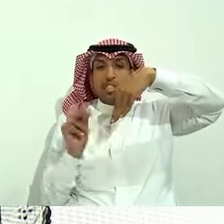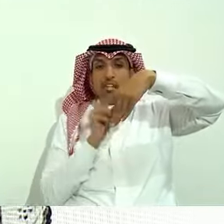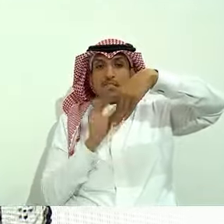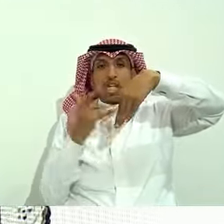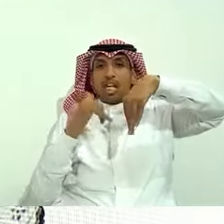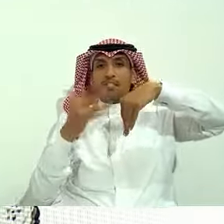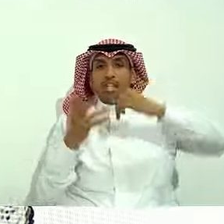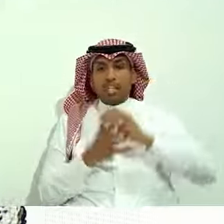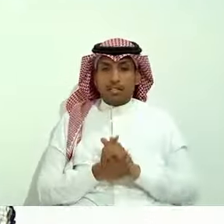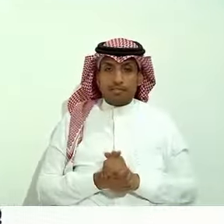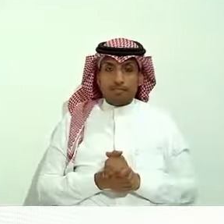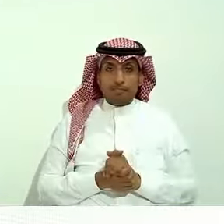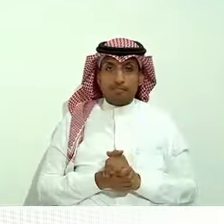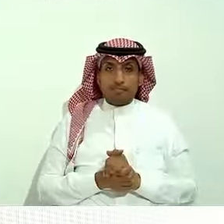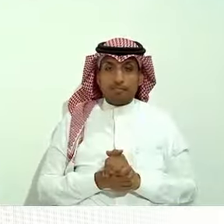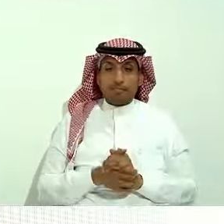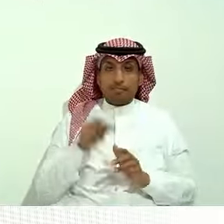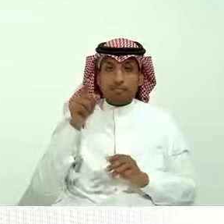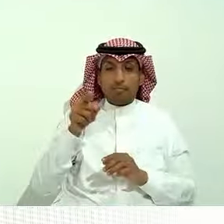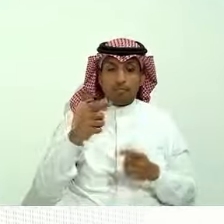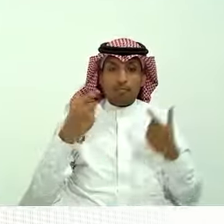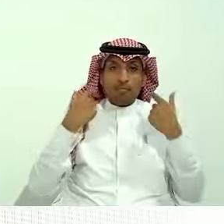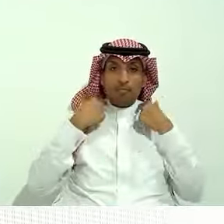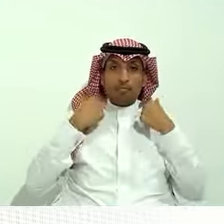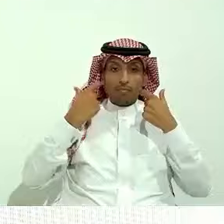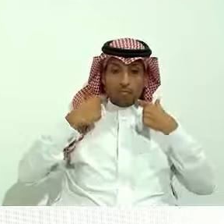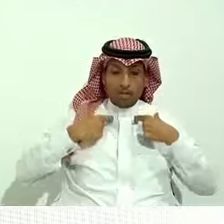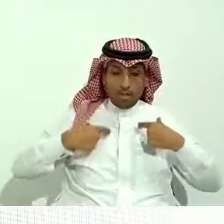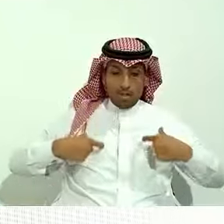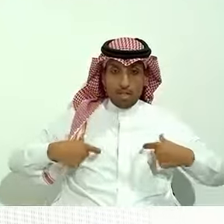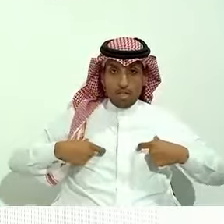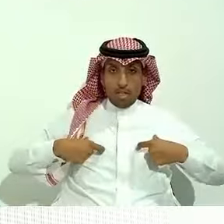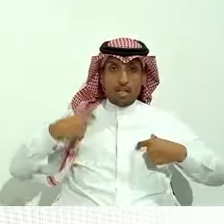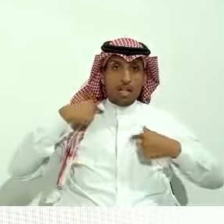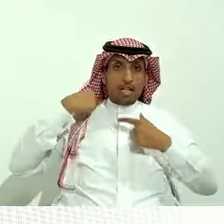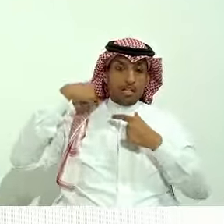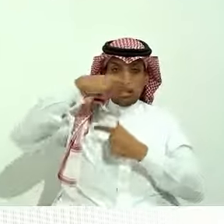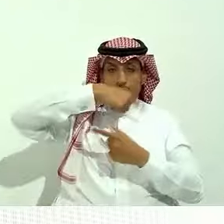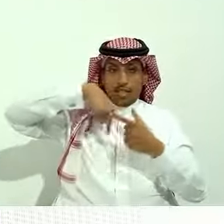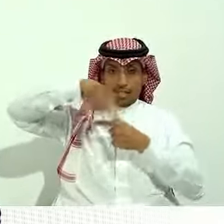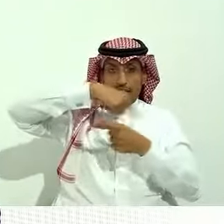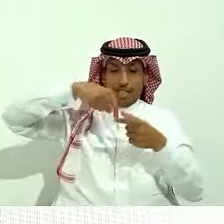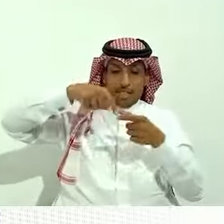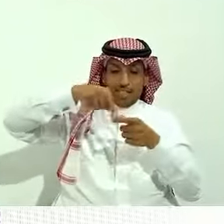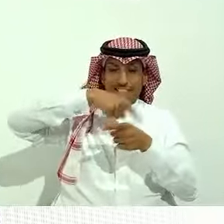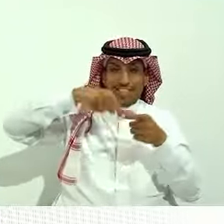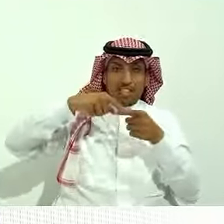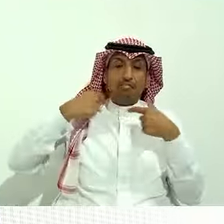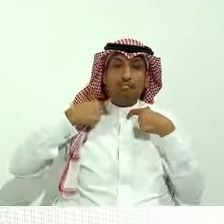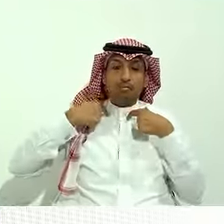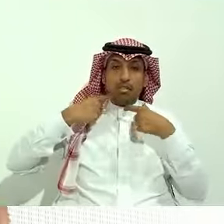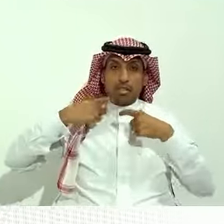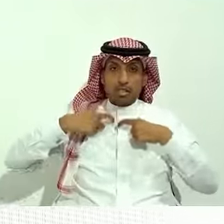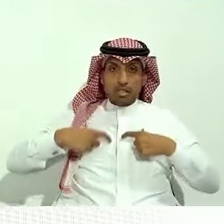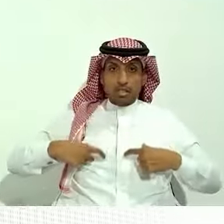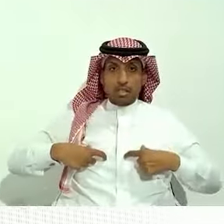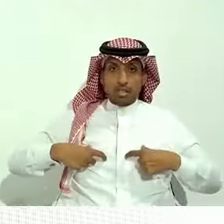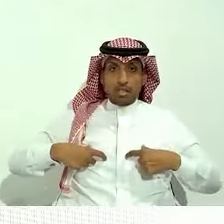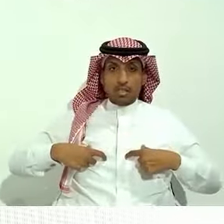سووا؟ نزلوا حردة الرقبة إلى تحت، الدائرة فتحة الرقبة تنزل عن